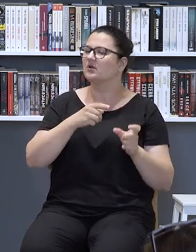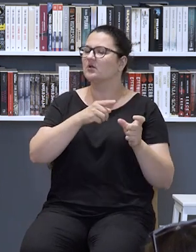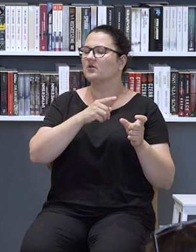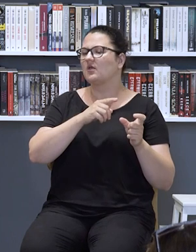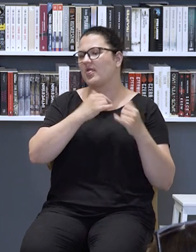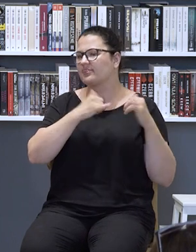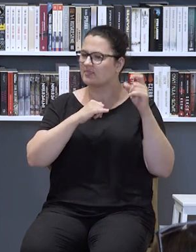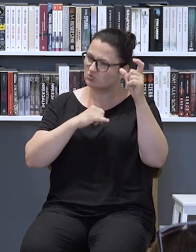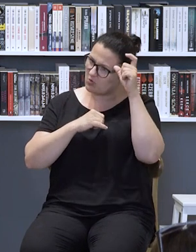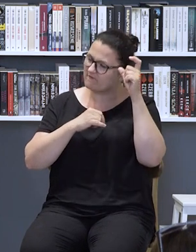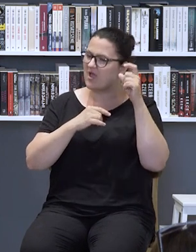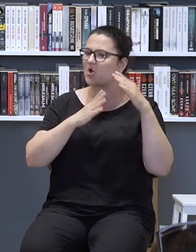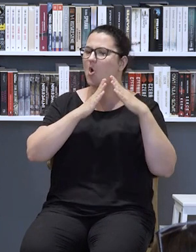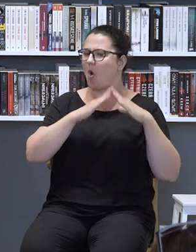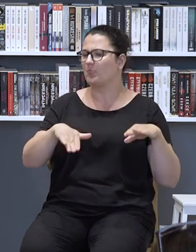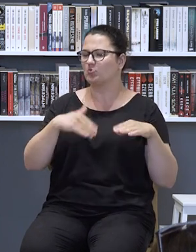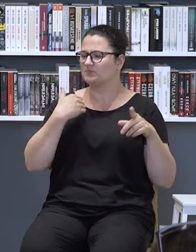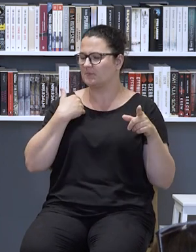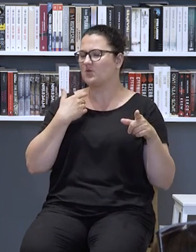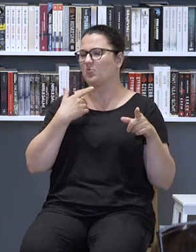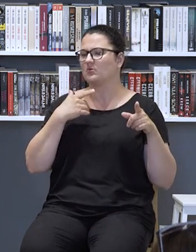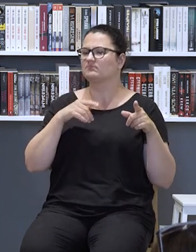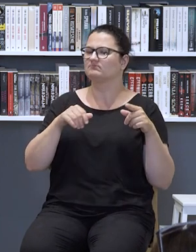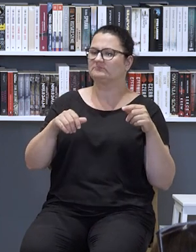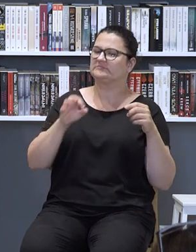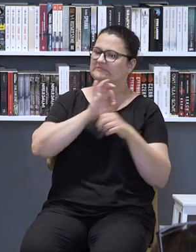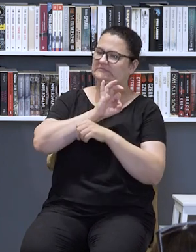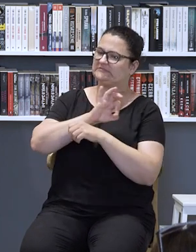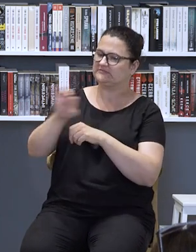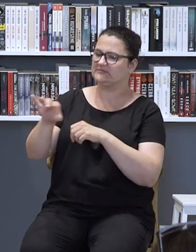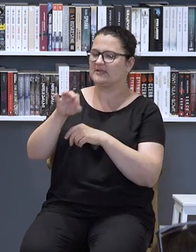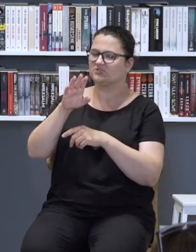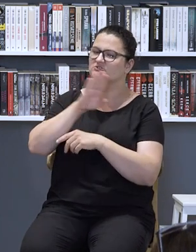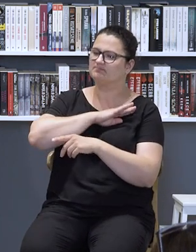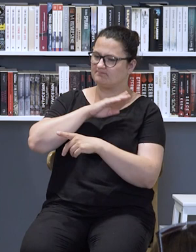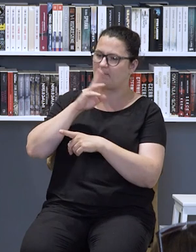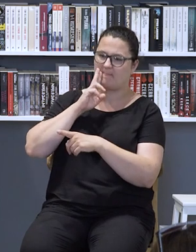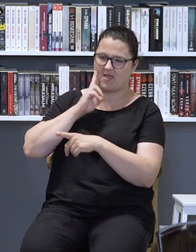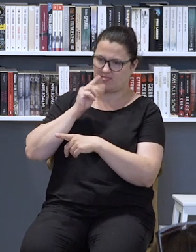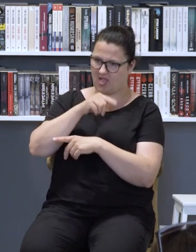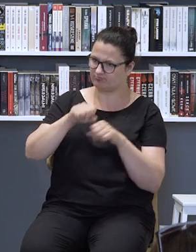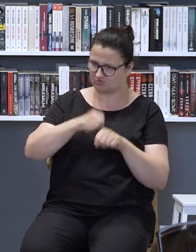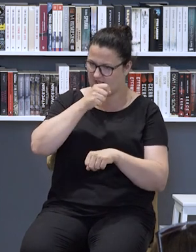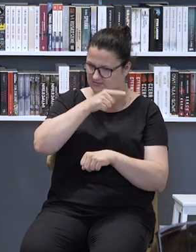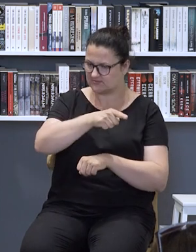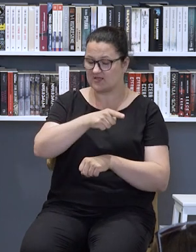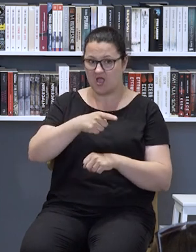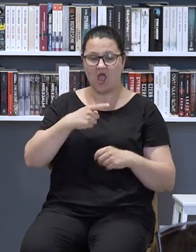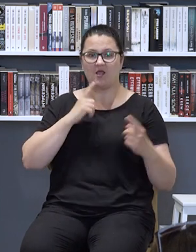w obozie jakby odpowiadał za śmierć jego matki. Tylko że jakby on trafia,